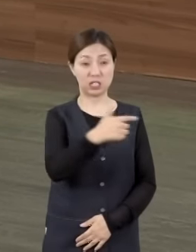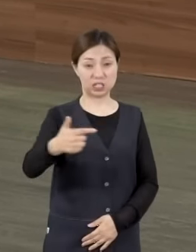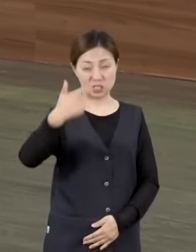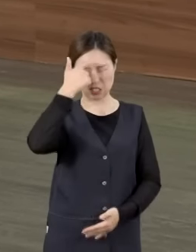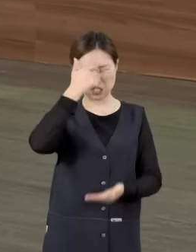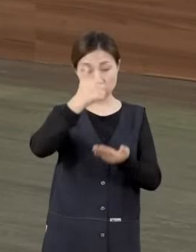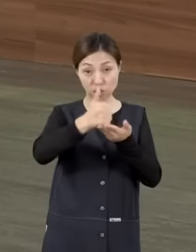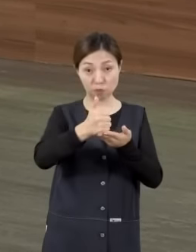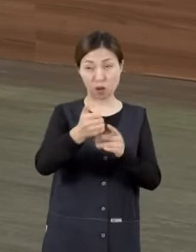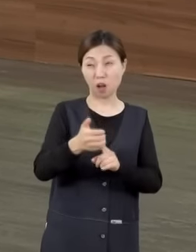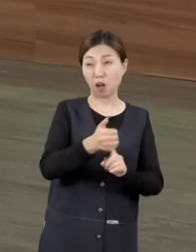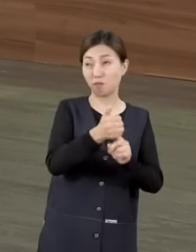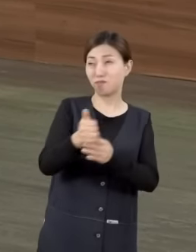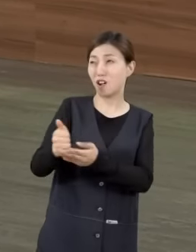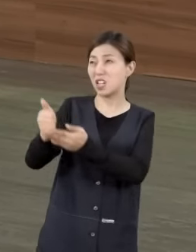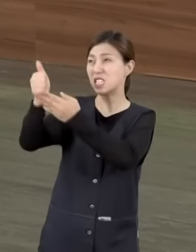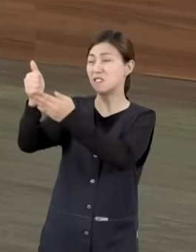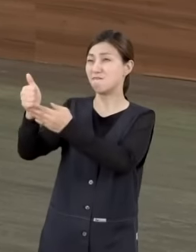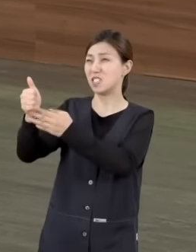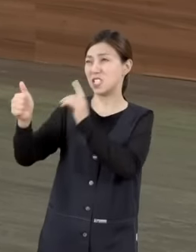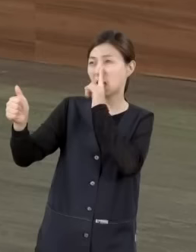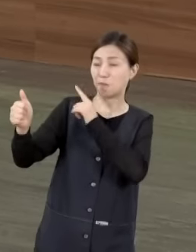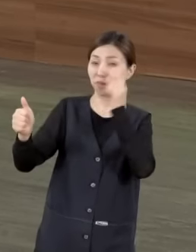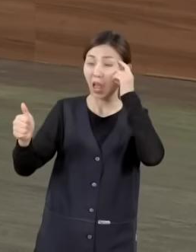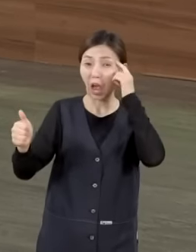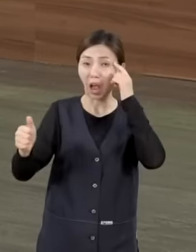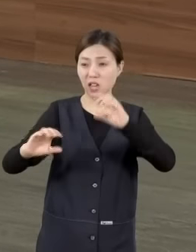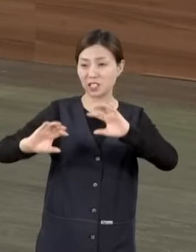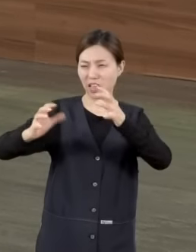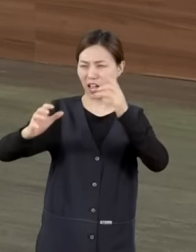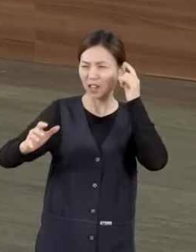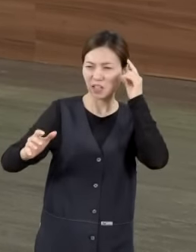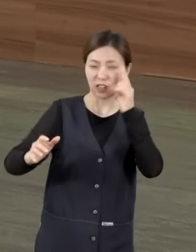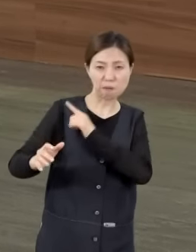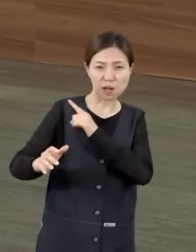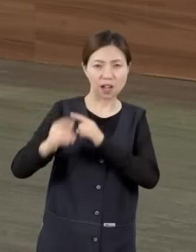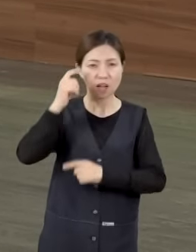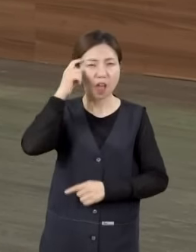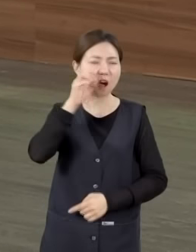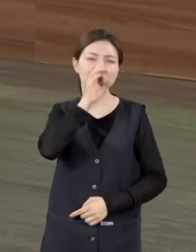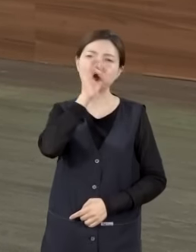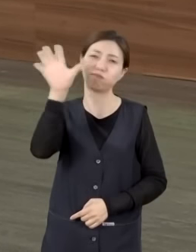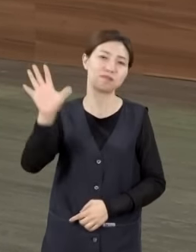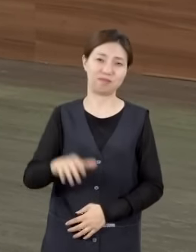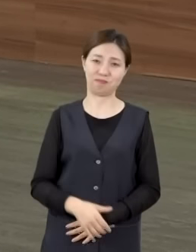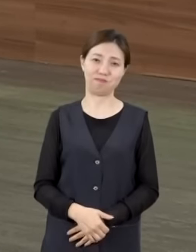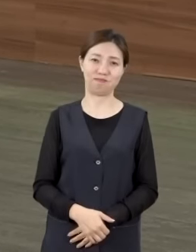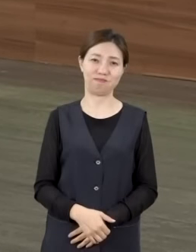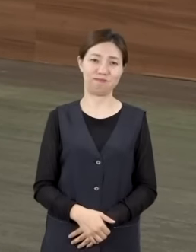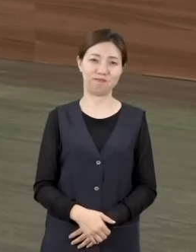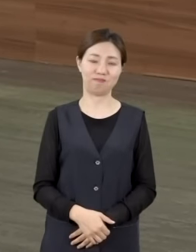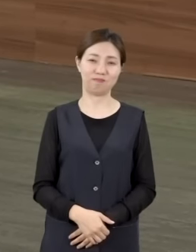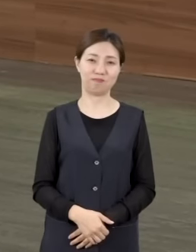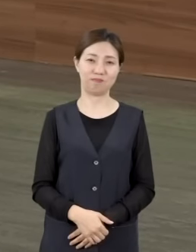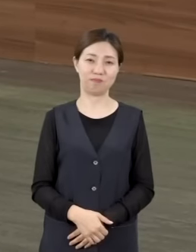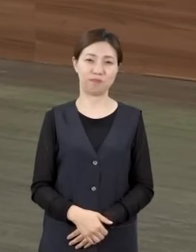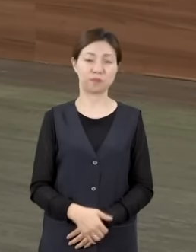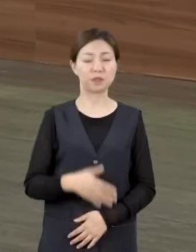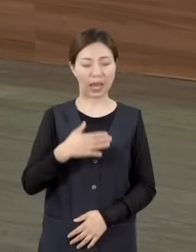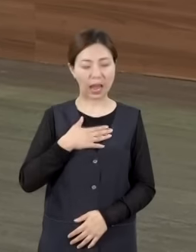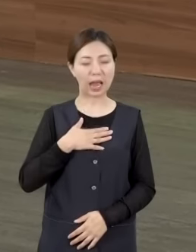이야기가 많습니다 근데 그 큰 스님들은 절대 부처님을 탓하거나 세상을 탓하지